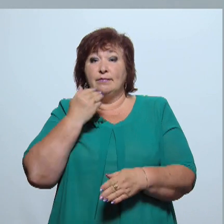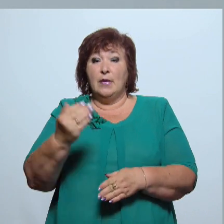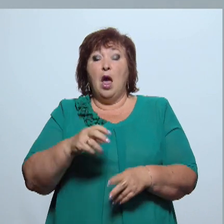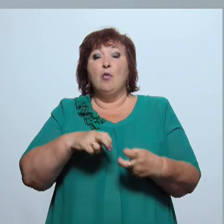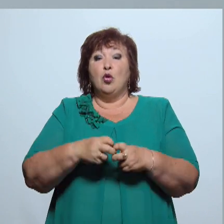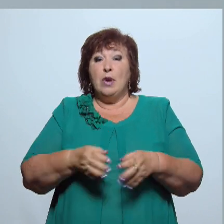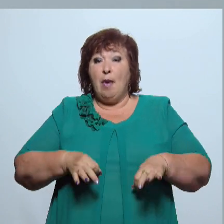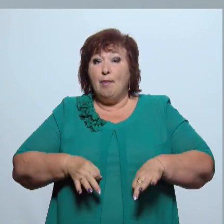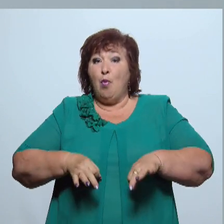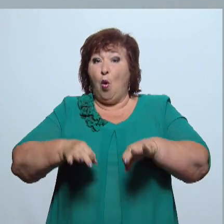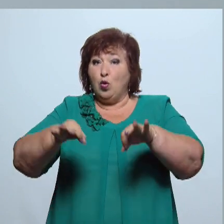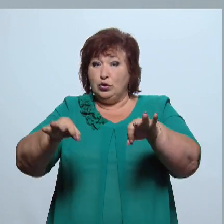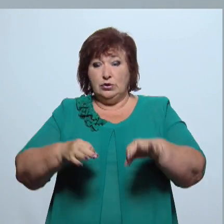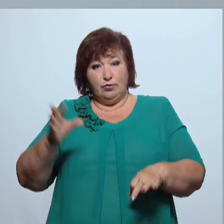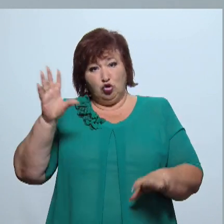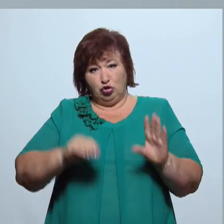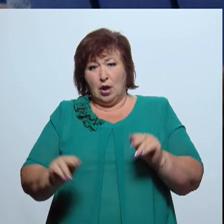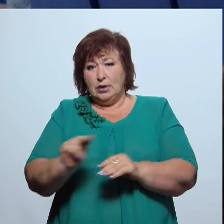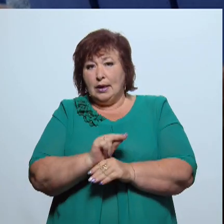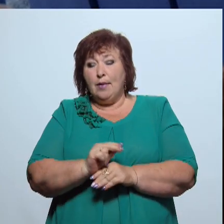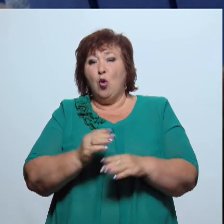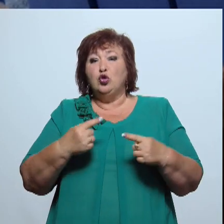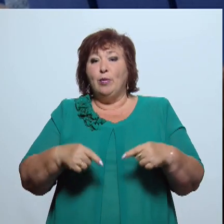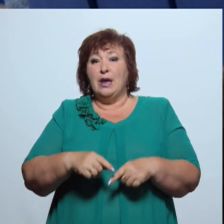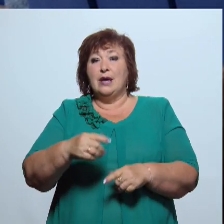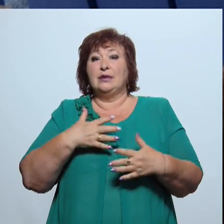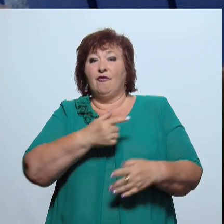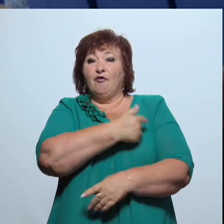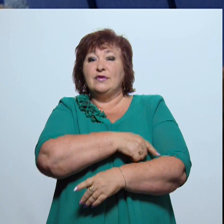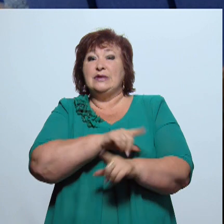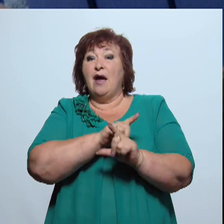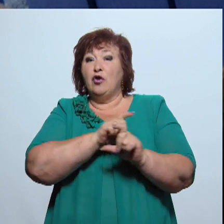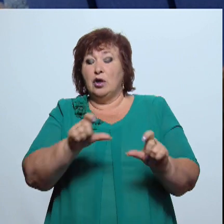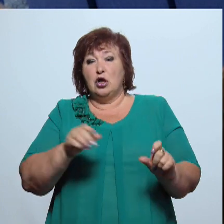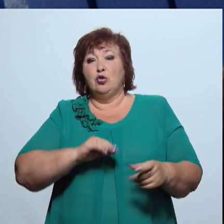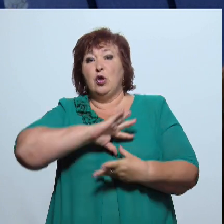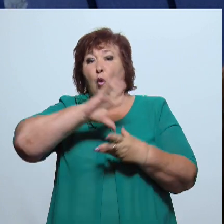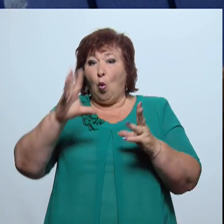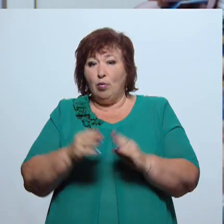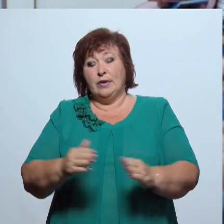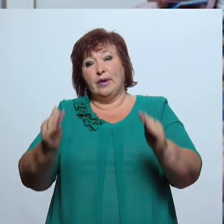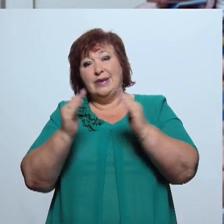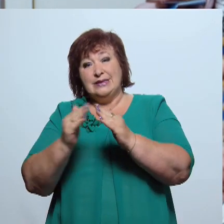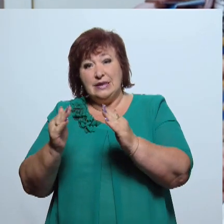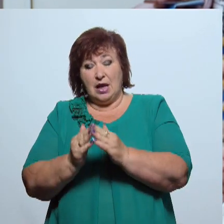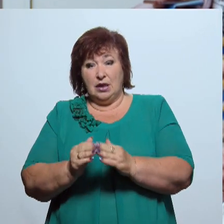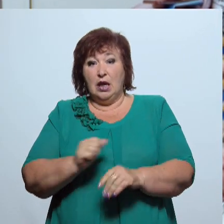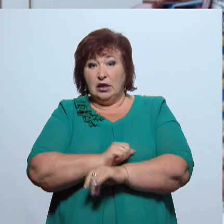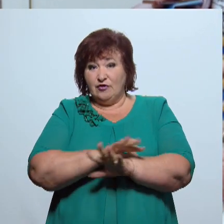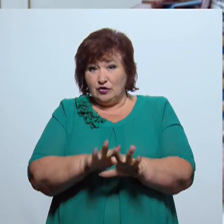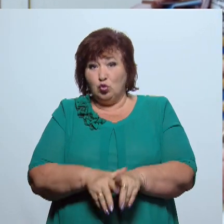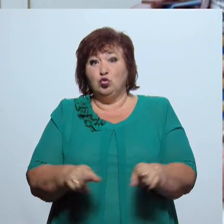с подъездными путями к больницам. Считают, ремонт объектов здравоохранения должен быть комплексным. И сами здания, и вся инфраструктура вокруг